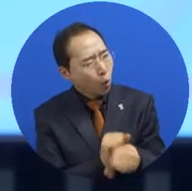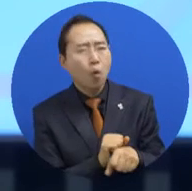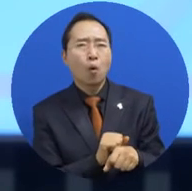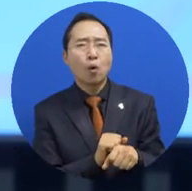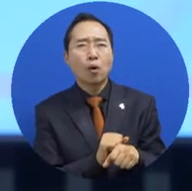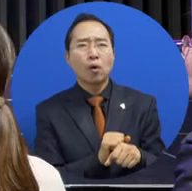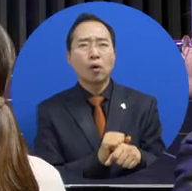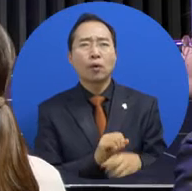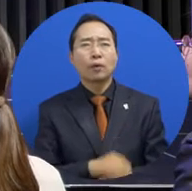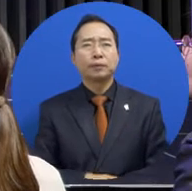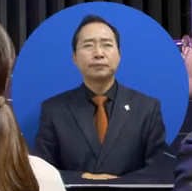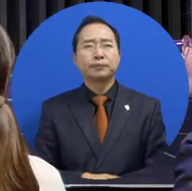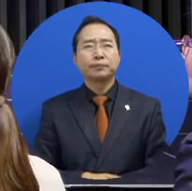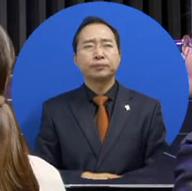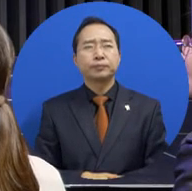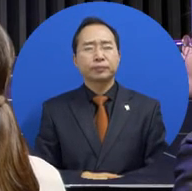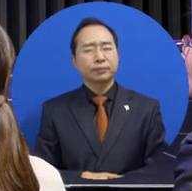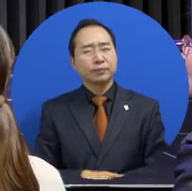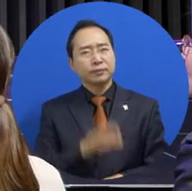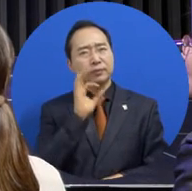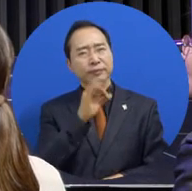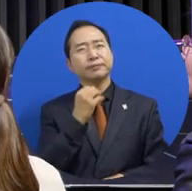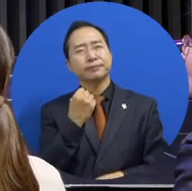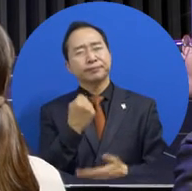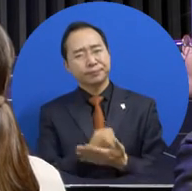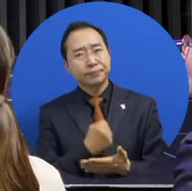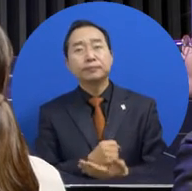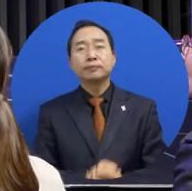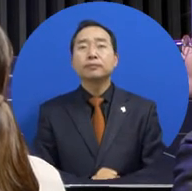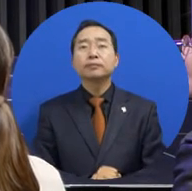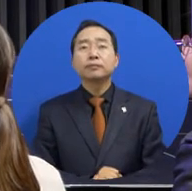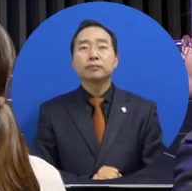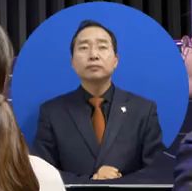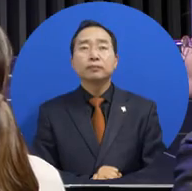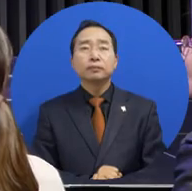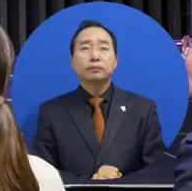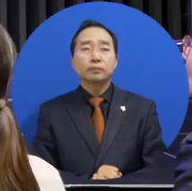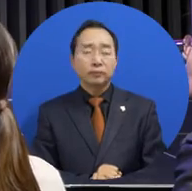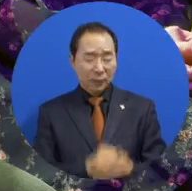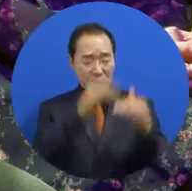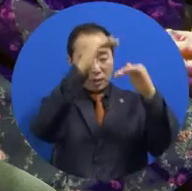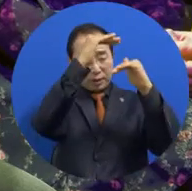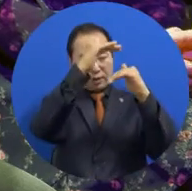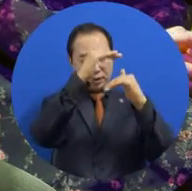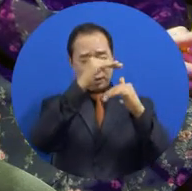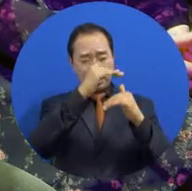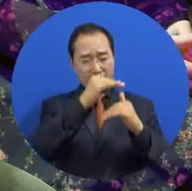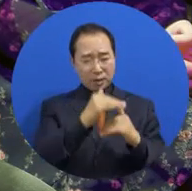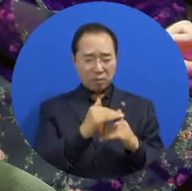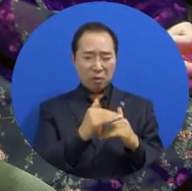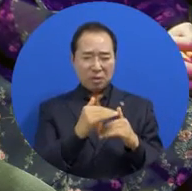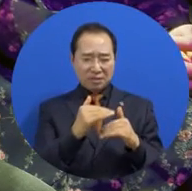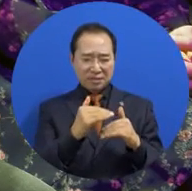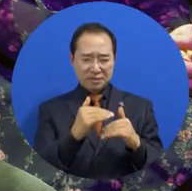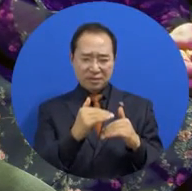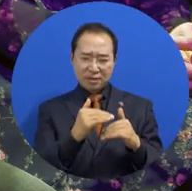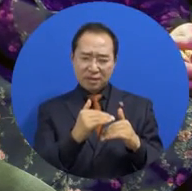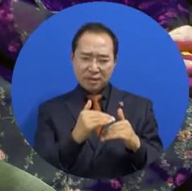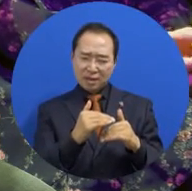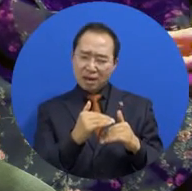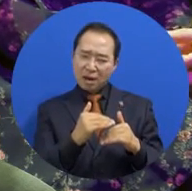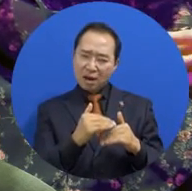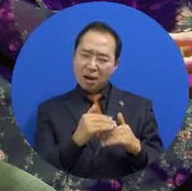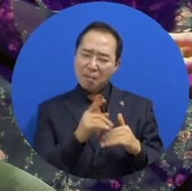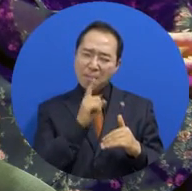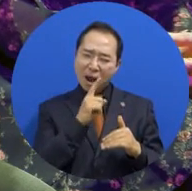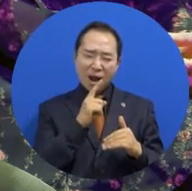퍼질까 이게 정말 좀 안타까운 지점인데 너무 특별하고 너무